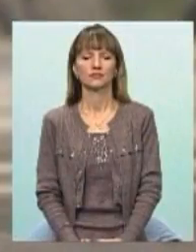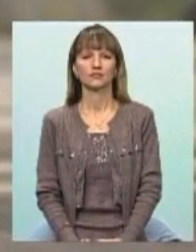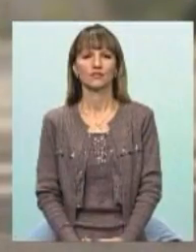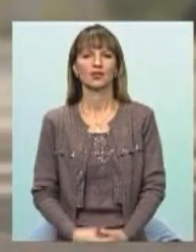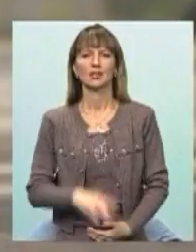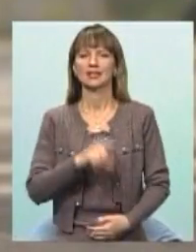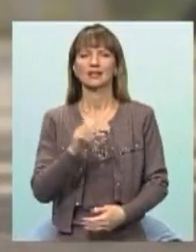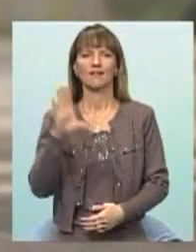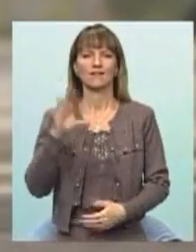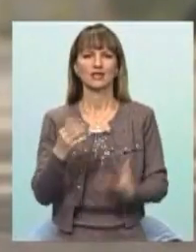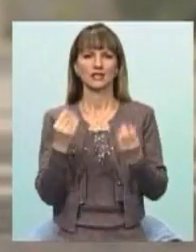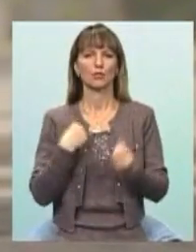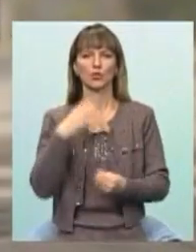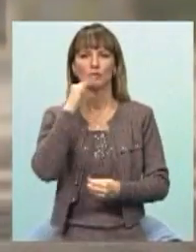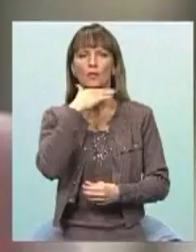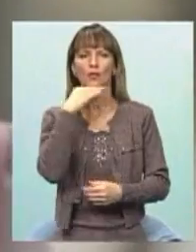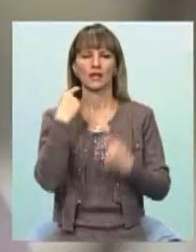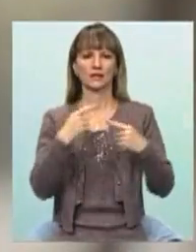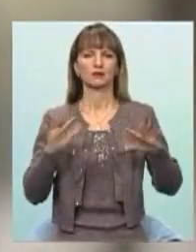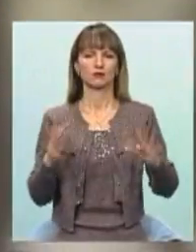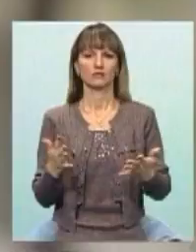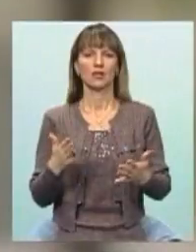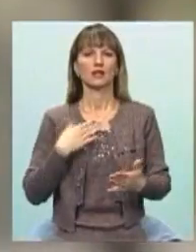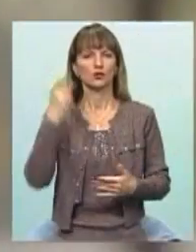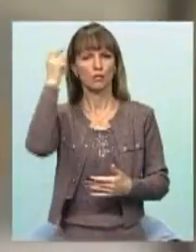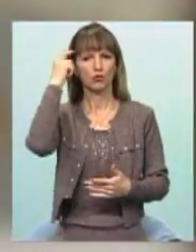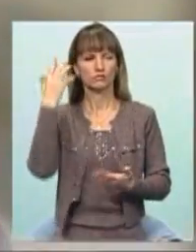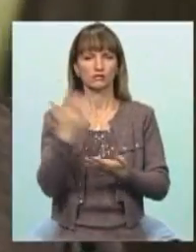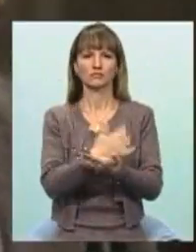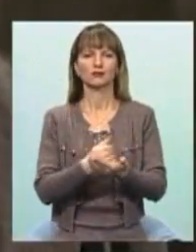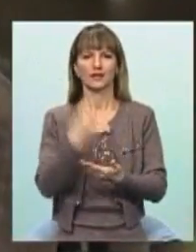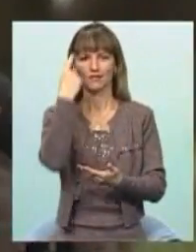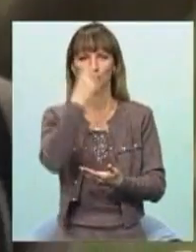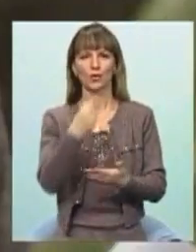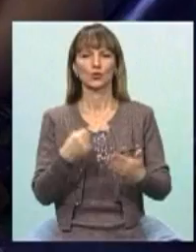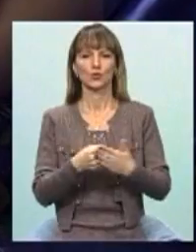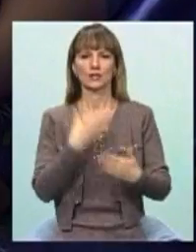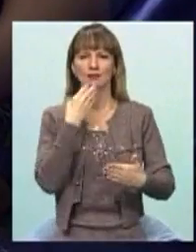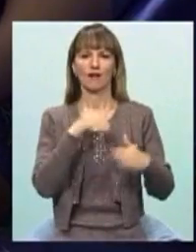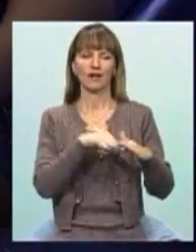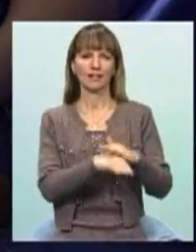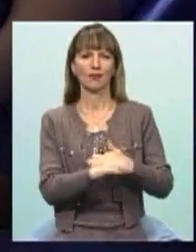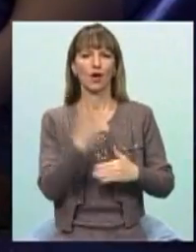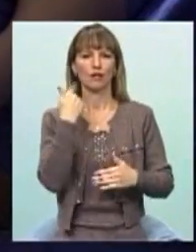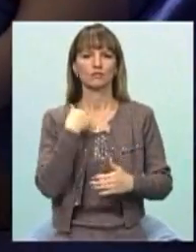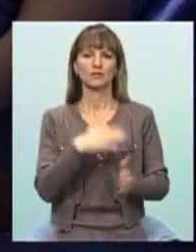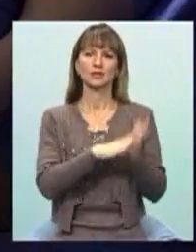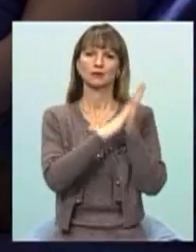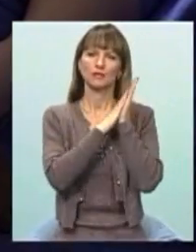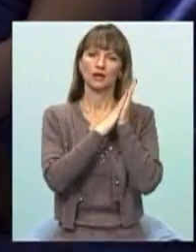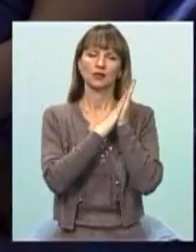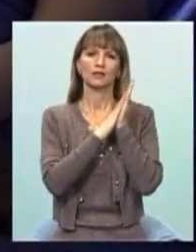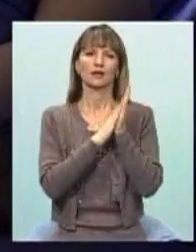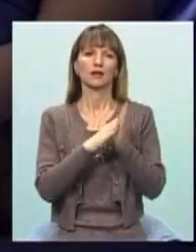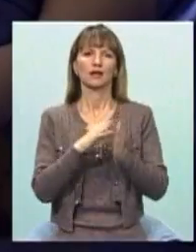За весь день ми сприймаємо дуже багато різних подій. Наш мозок збирає цю інформацію до свого архіву. І коли ми вже лягаємо спати, то